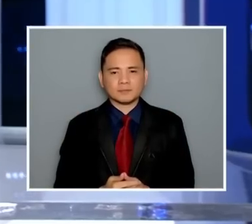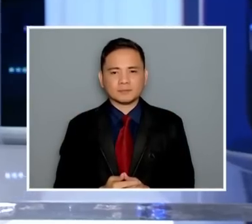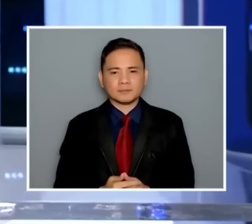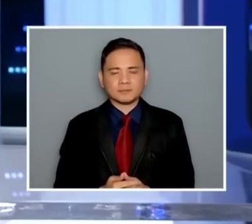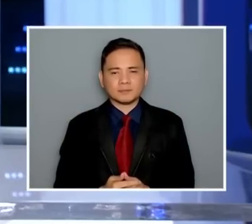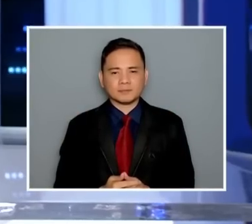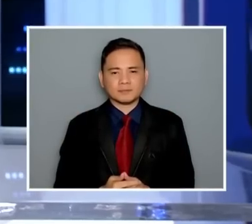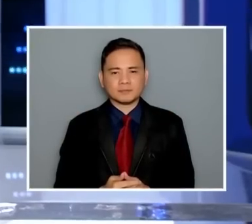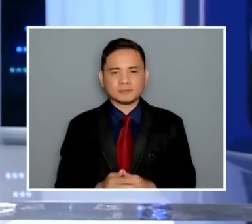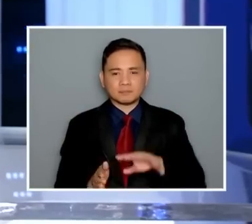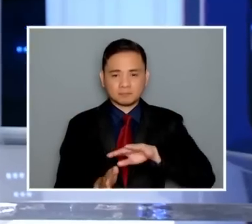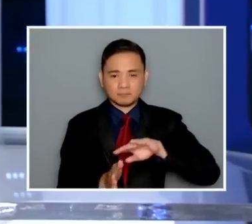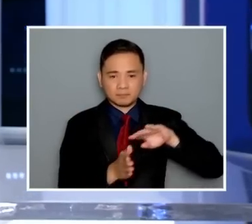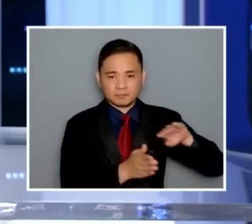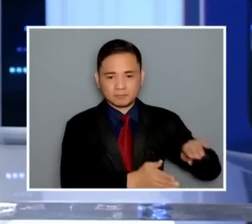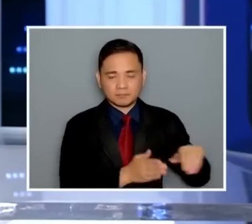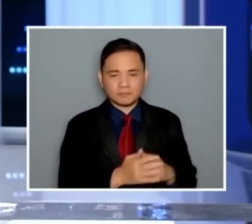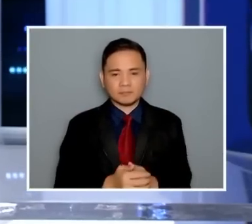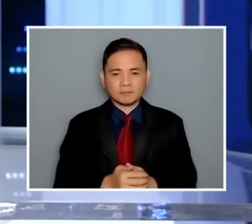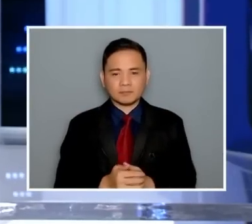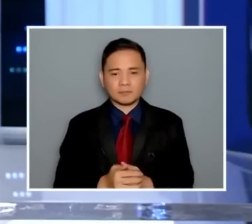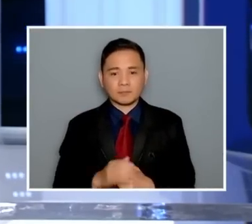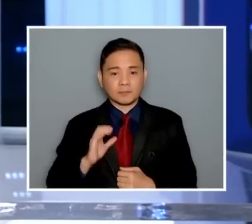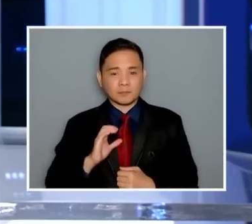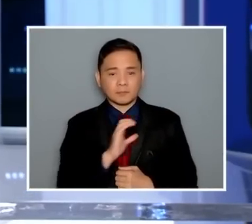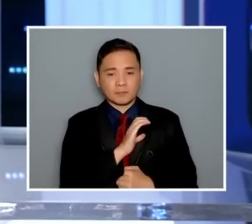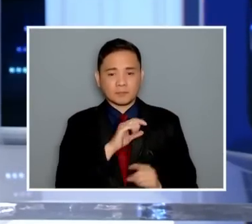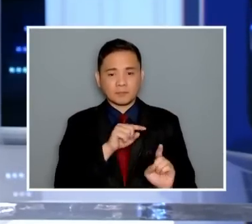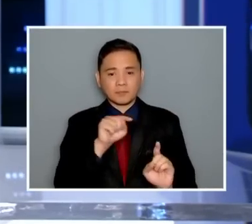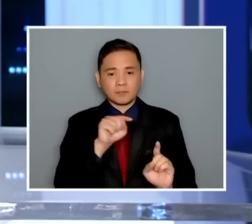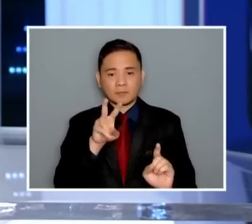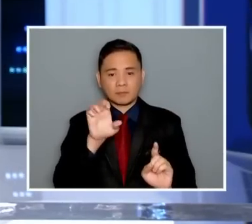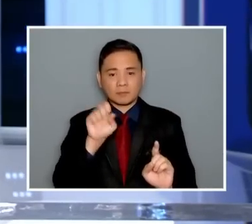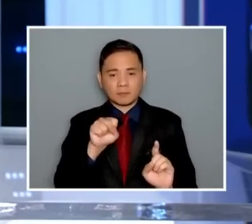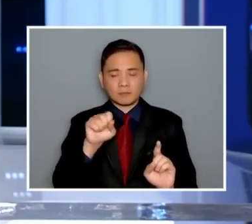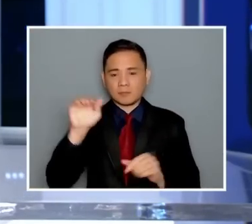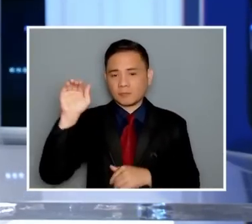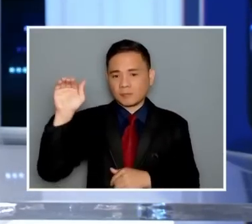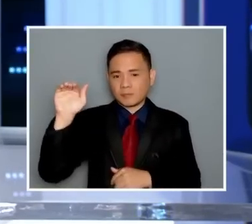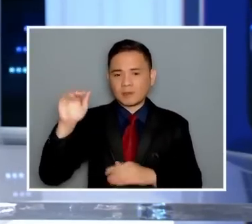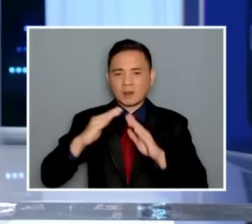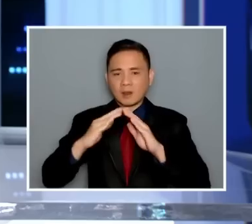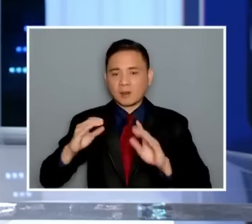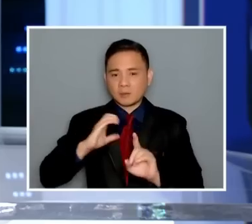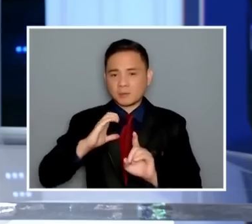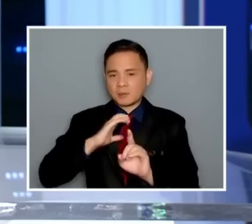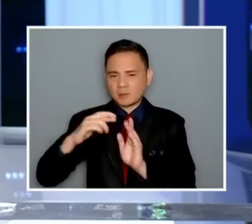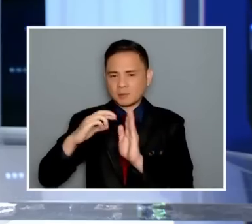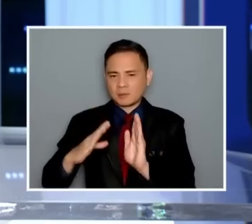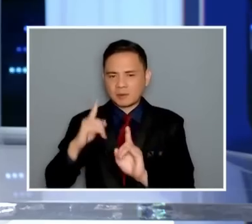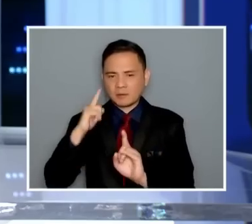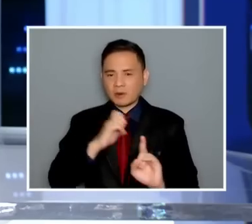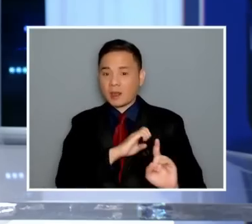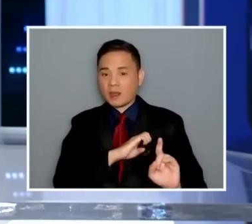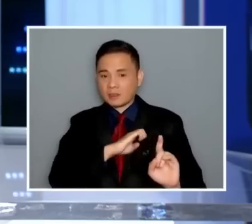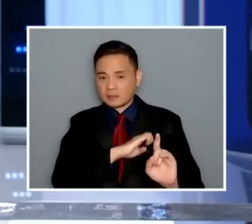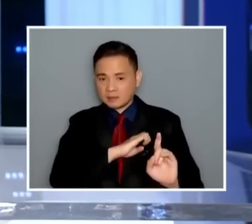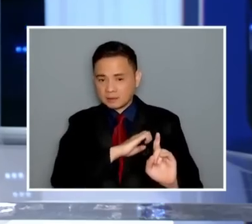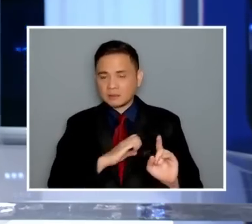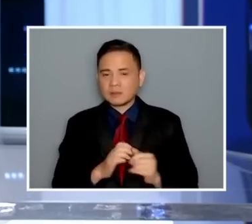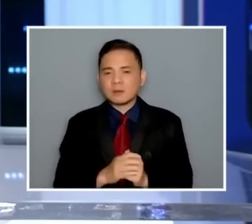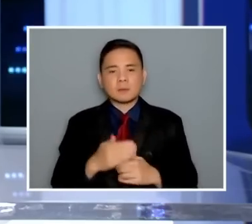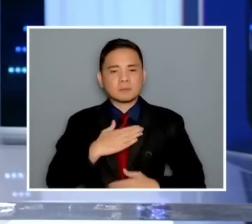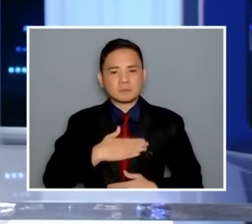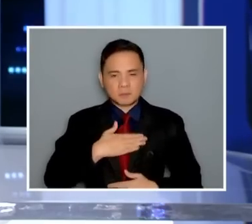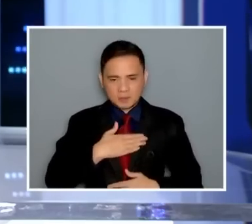Umaapila pa rin ang kampo ni Congressman Teves sa House of Representatives o sa House Committee on Ethics and Privileges na mabigyan siya